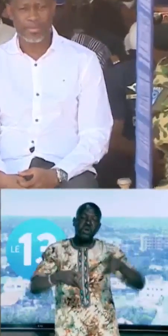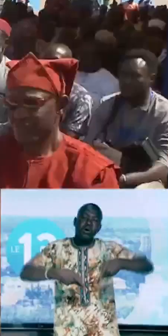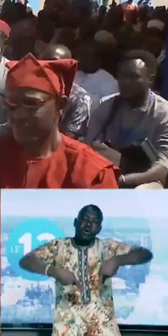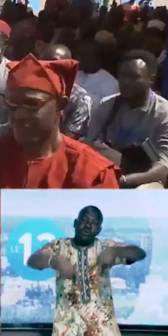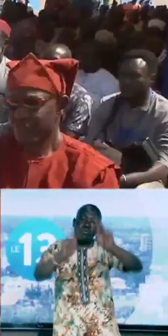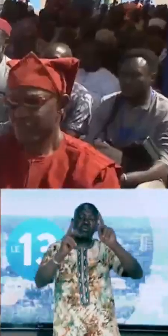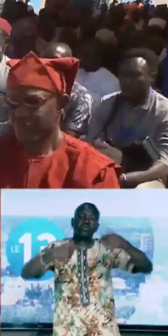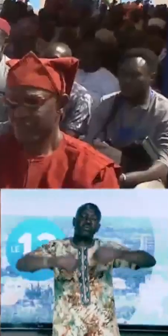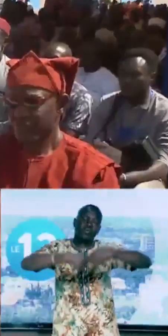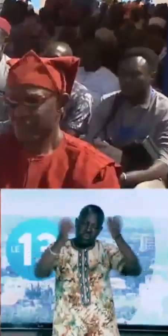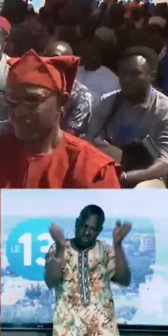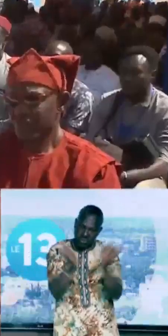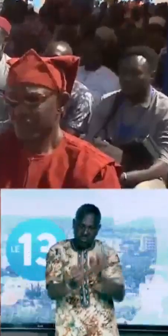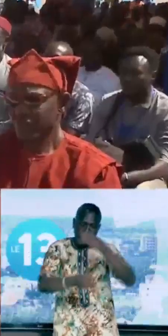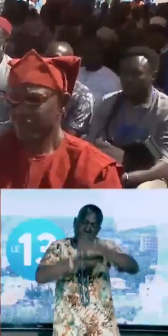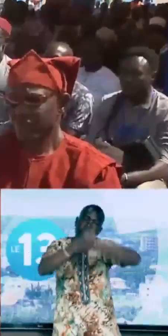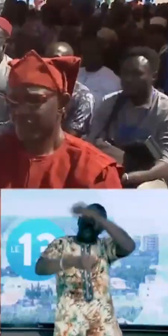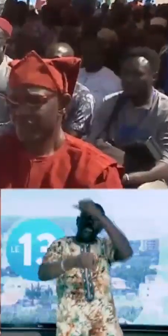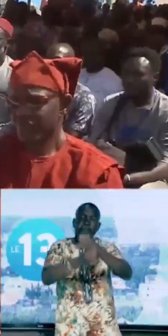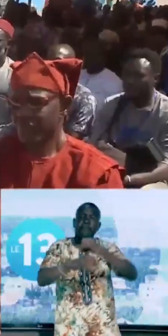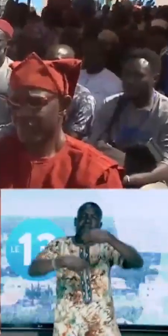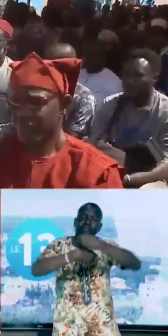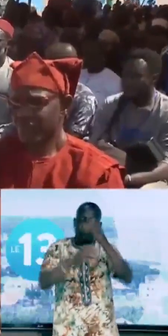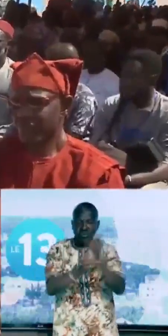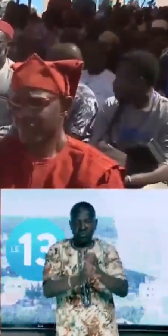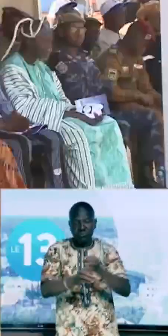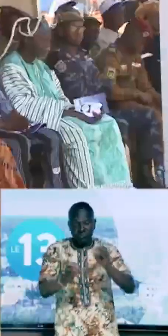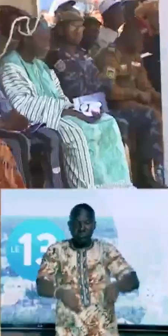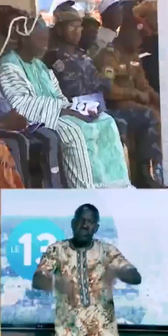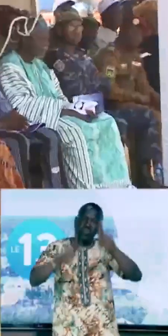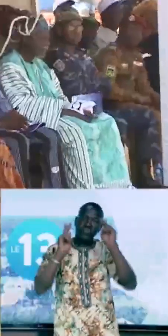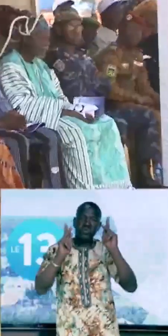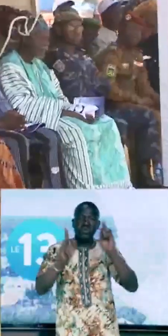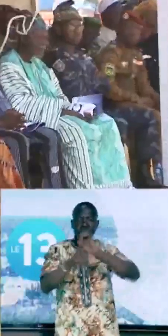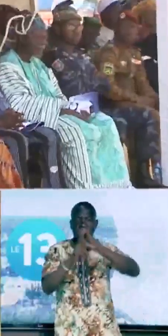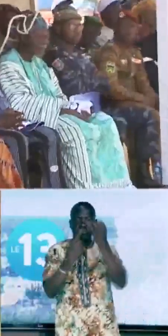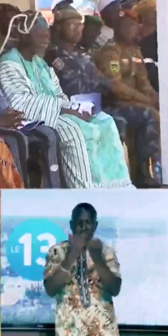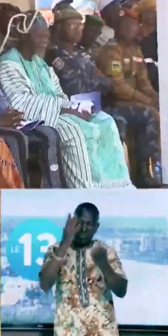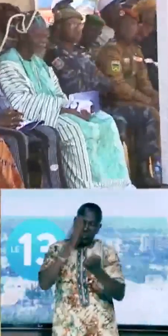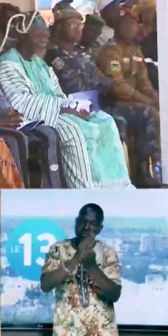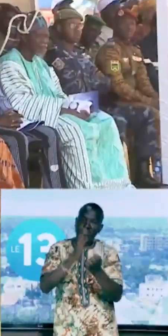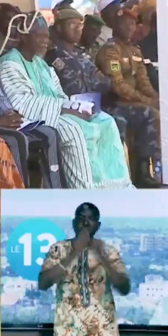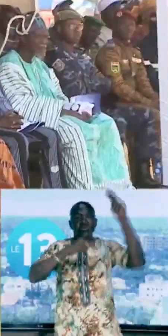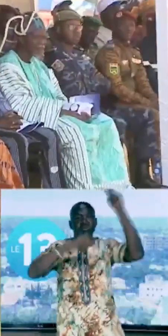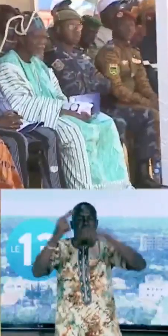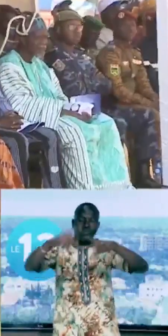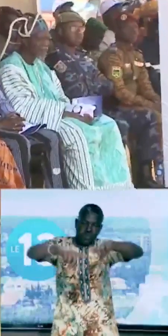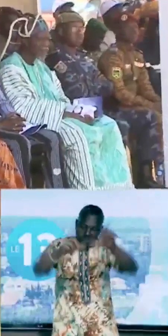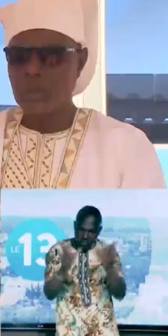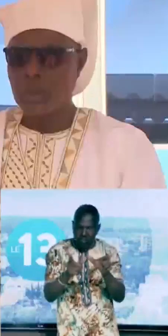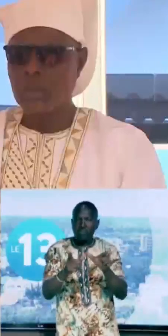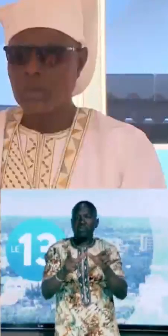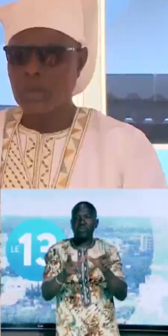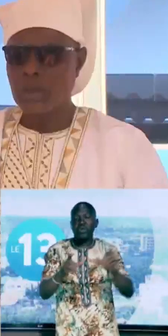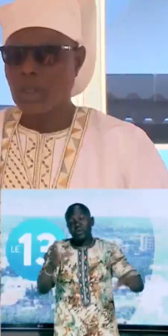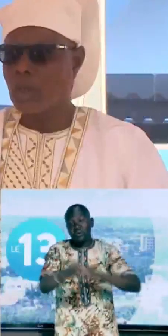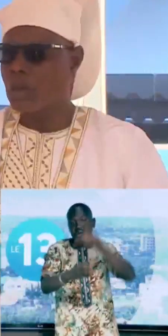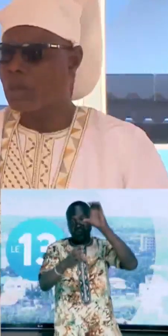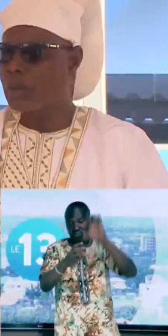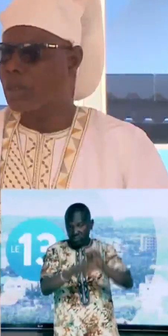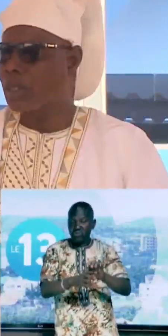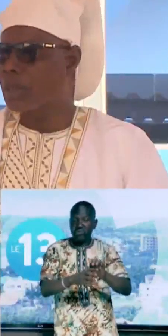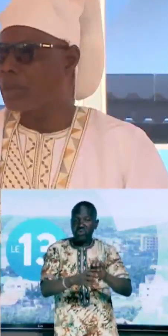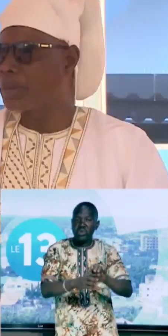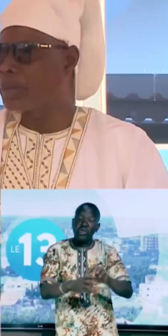groupe AC International de créer des opportunités socio-économiques au niveau local. Nous contribuons ainsi à porter